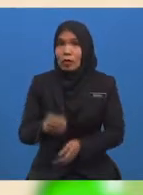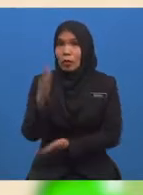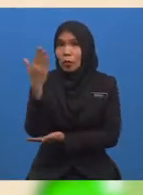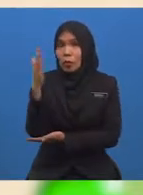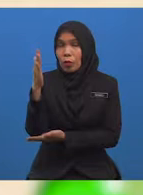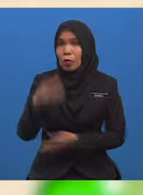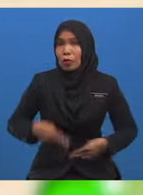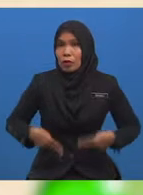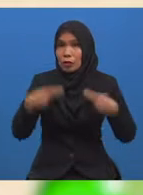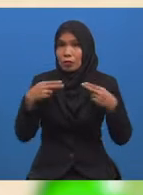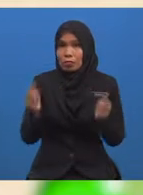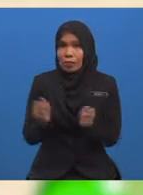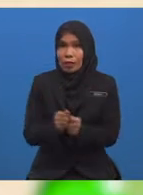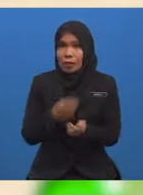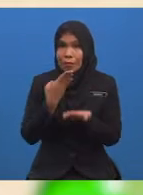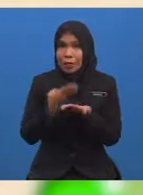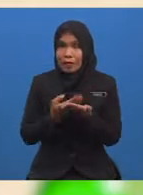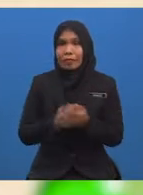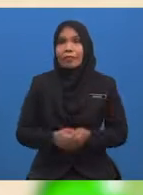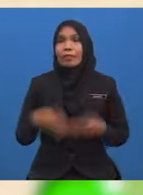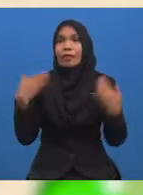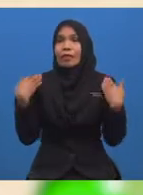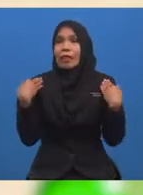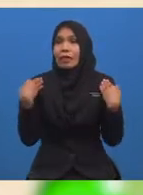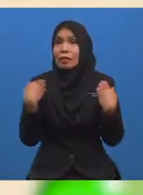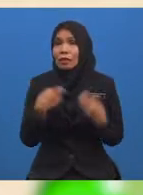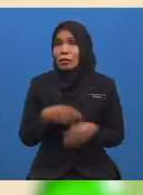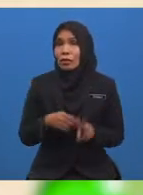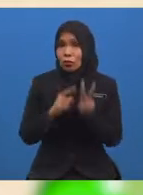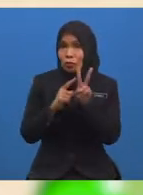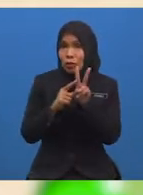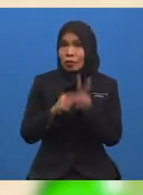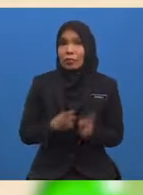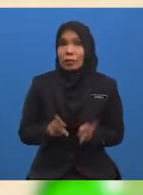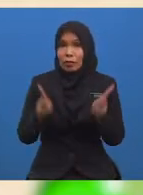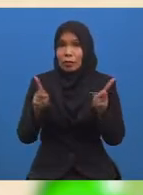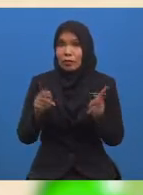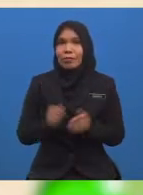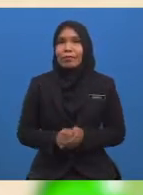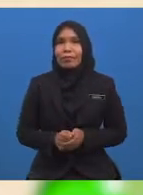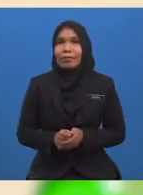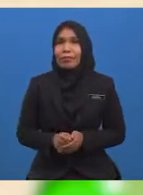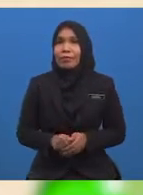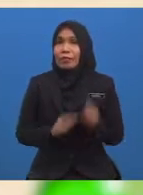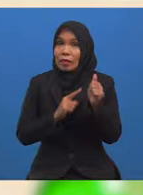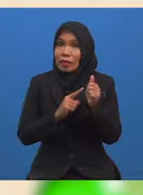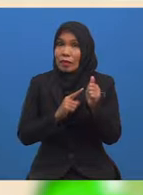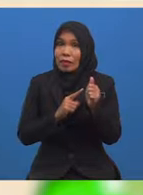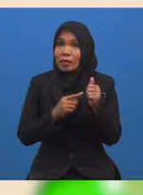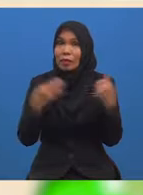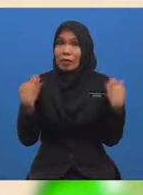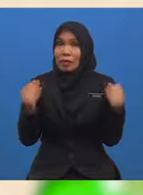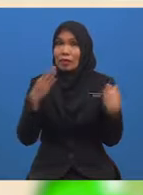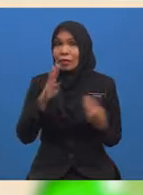dua pasu yang cikgu sediakan. Pasu A diletakkan baja, manakala pasu B